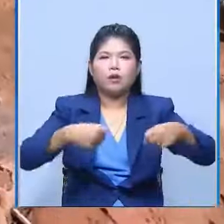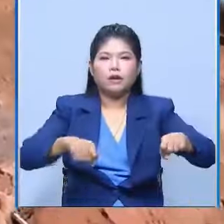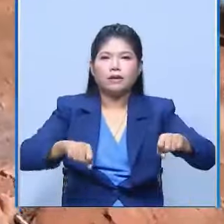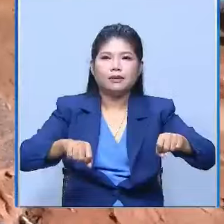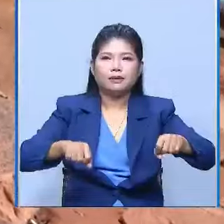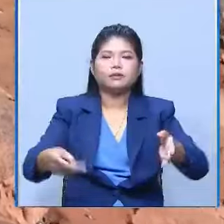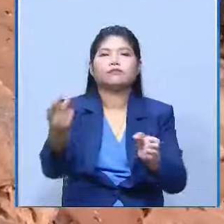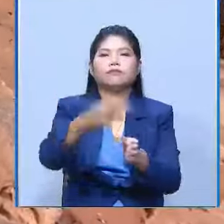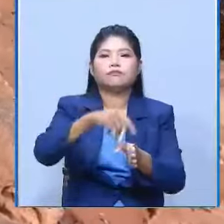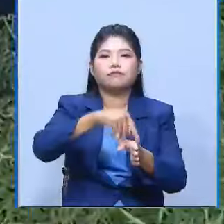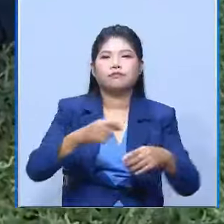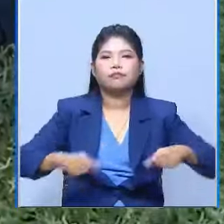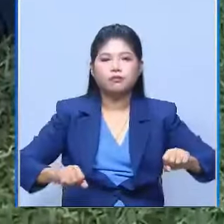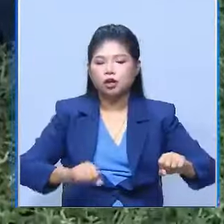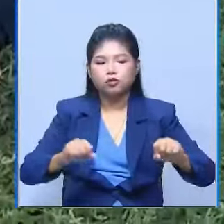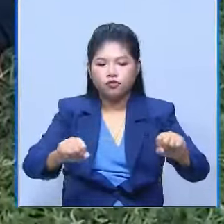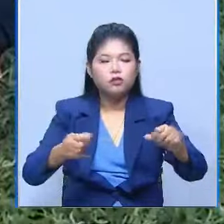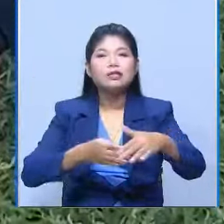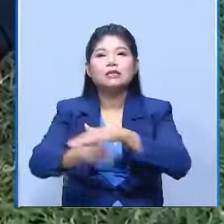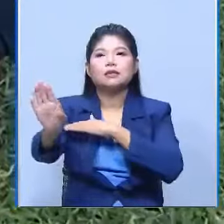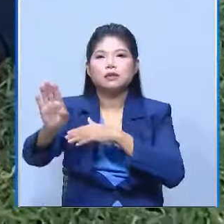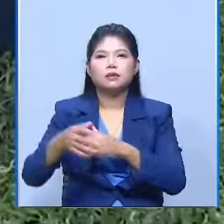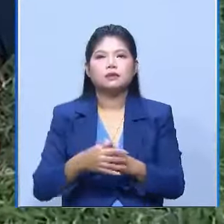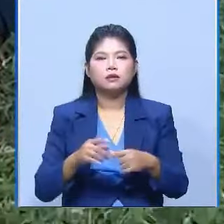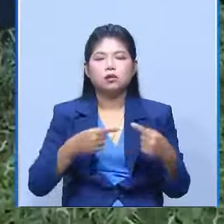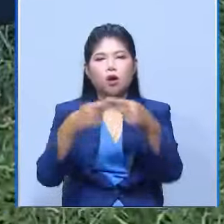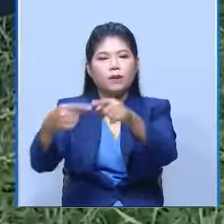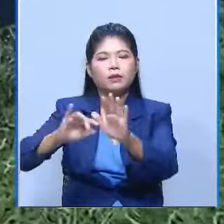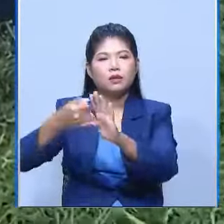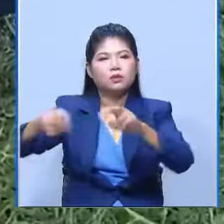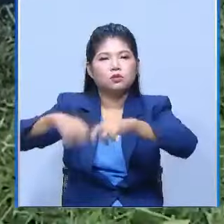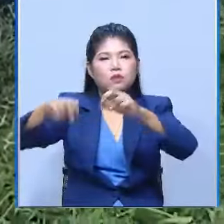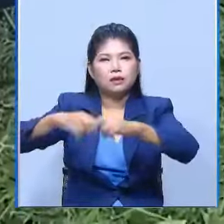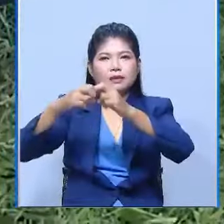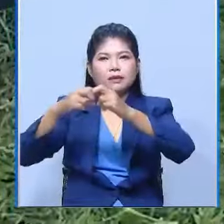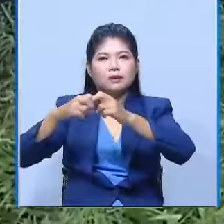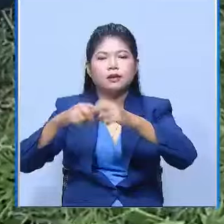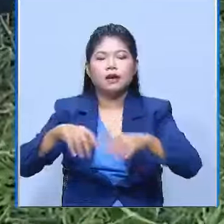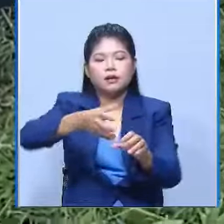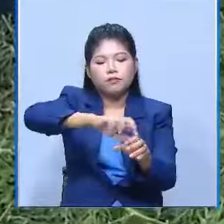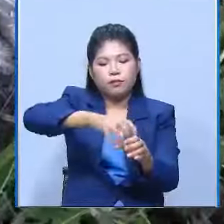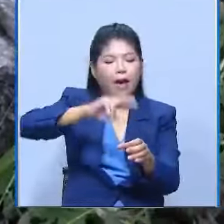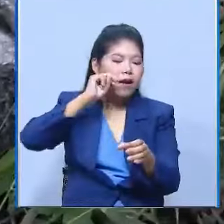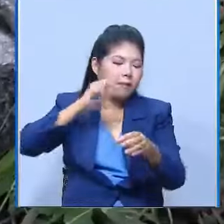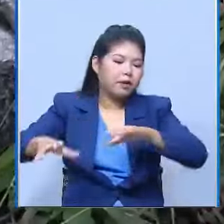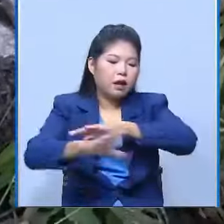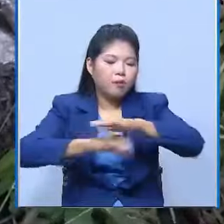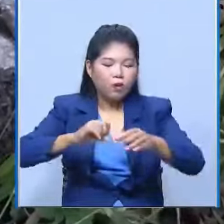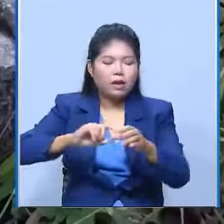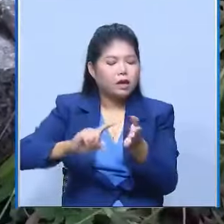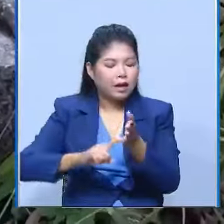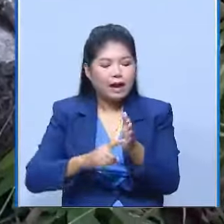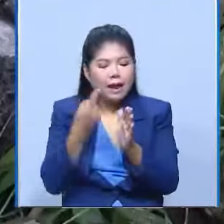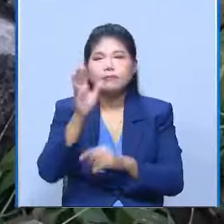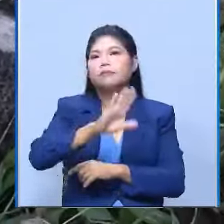นต์เป็นพาหนะในการหลบหนีเข้าจังหวัดสุรินทร์นะคะโอ้โหต้องบอกว่าเรื่องของการขโมยมิเตอร์น้ำเนี่ยมันไม่ใช่เพิ่งจะเกิดขึ้นแต่